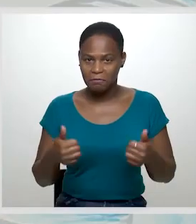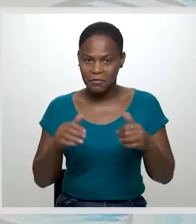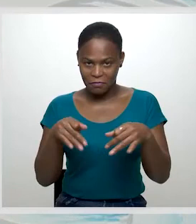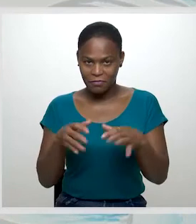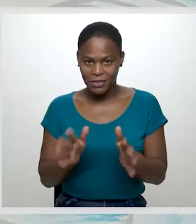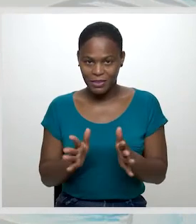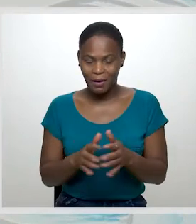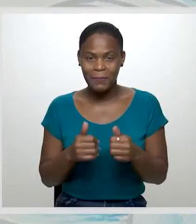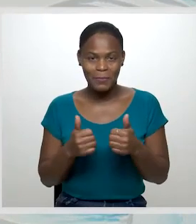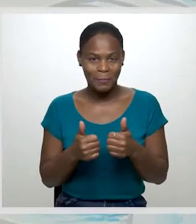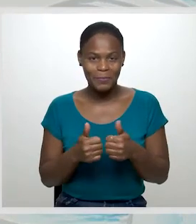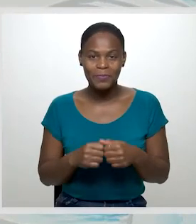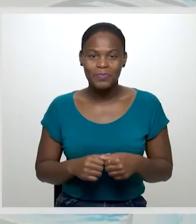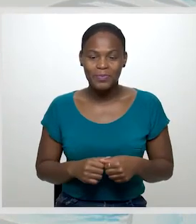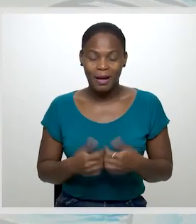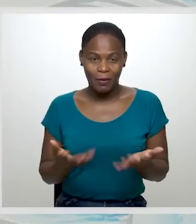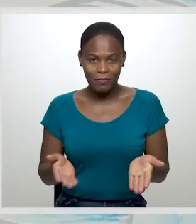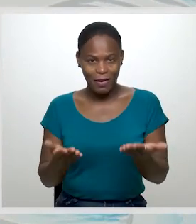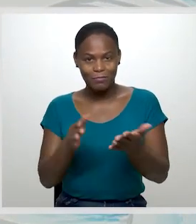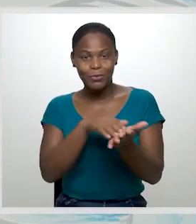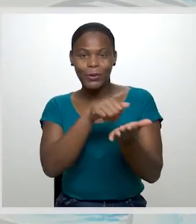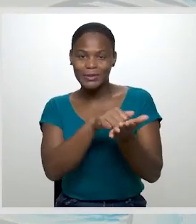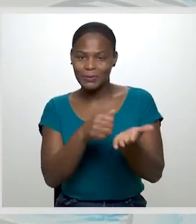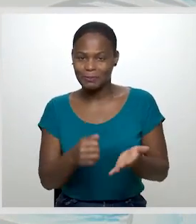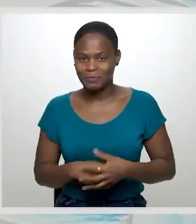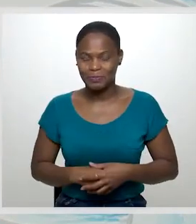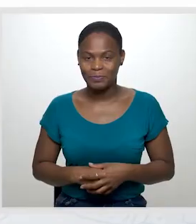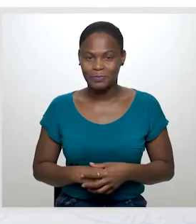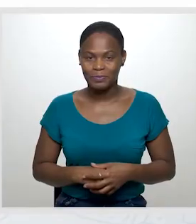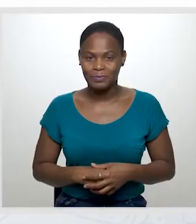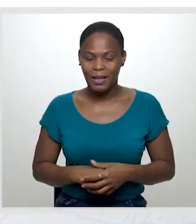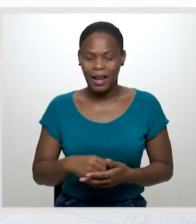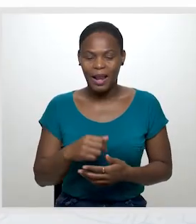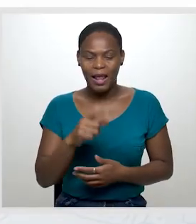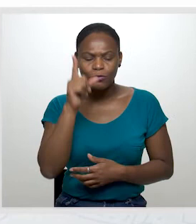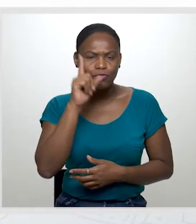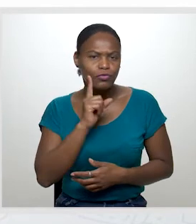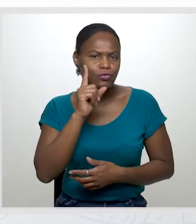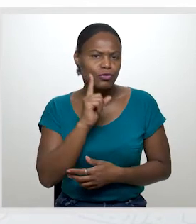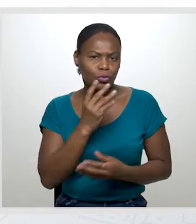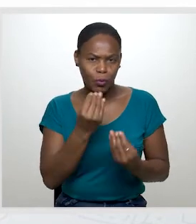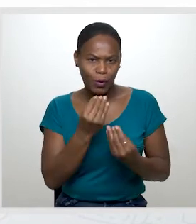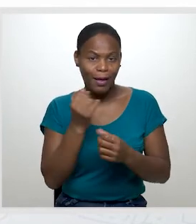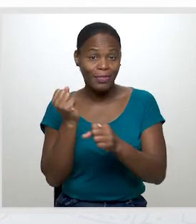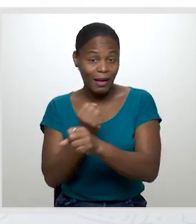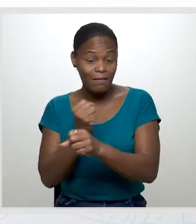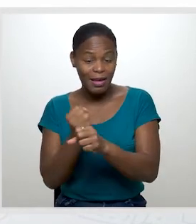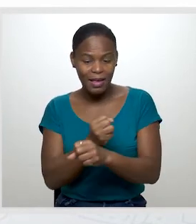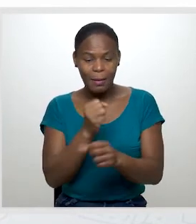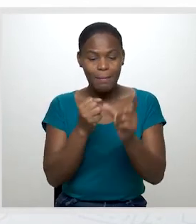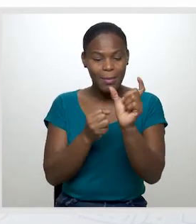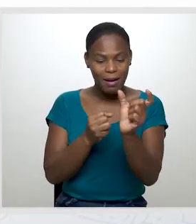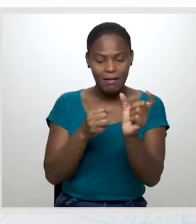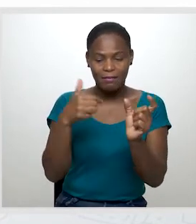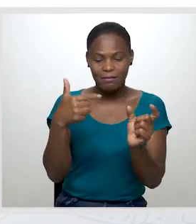Ça y est, tu as fini? Bien. Alors, on y va à la correction. Les femmes travaillaient.